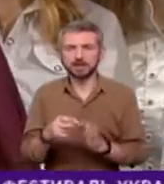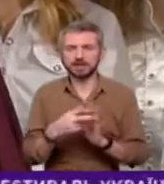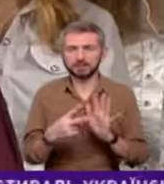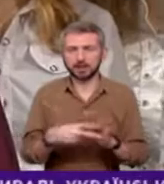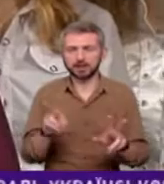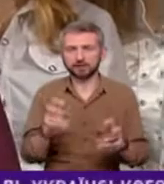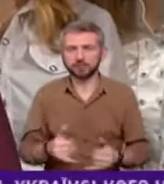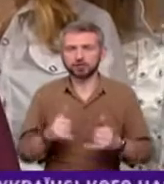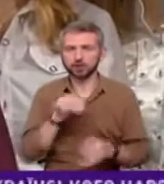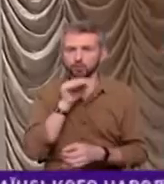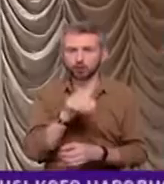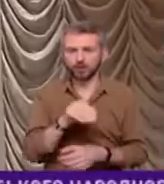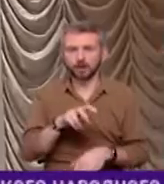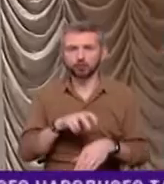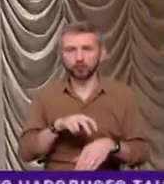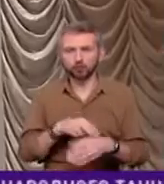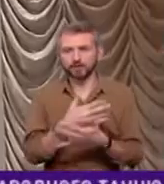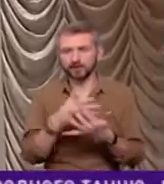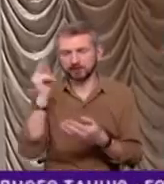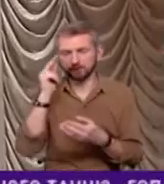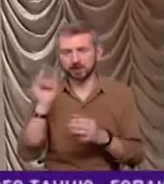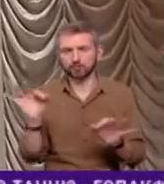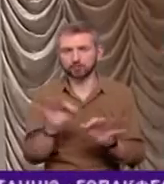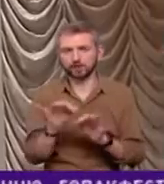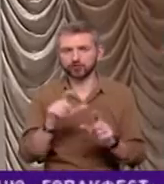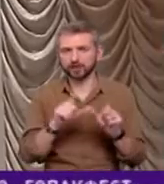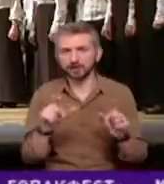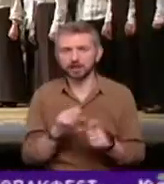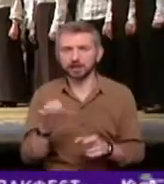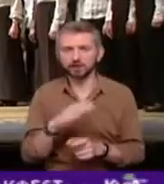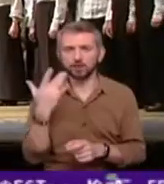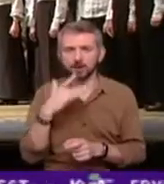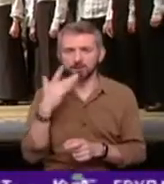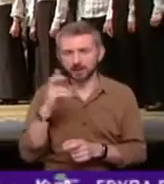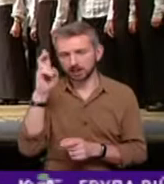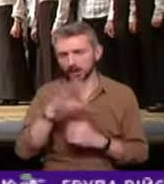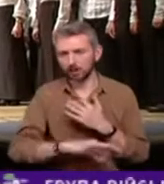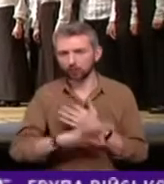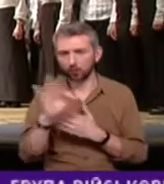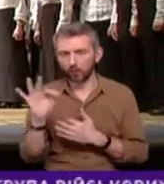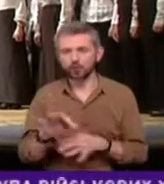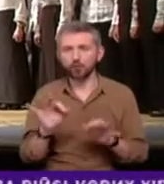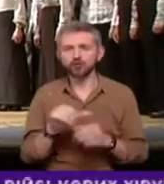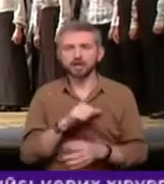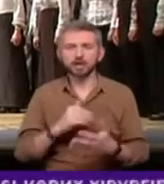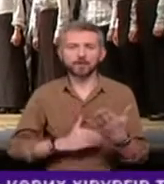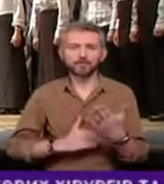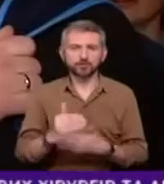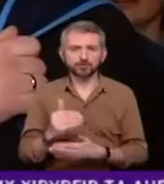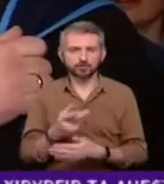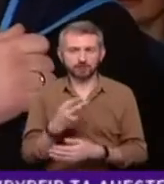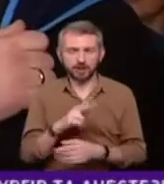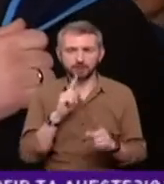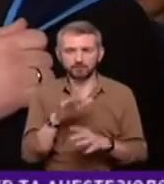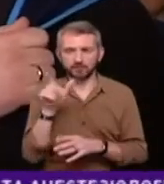звань почесного професора і доктора у різних навчальних музичних закладах Європи, Америки і країн Сходу. Хоча найвища відзнака для співака –